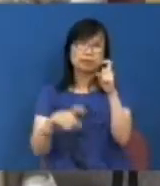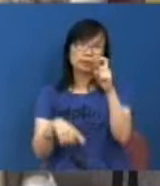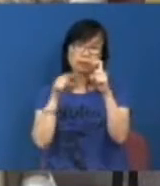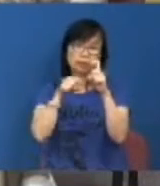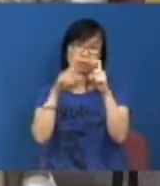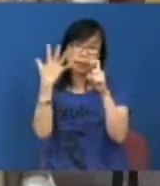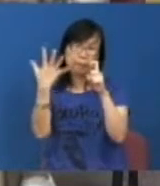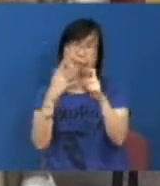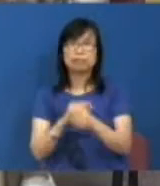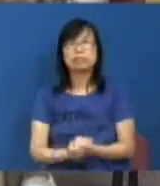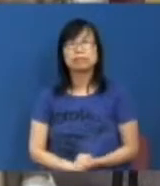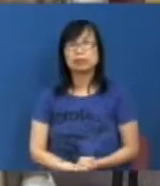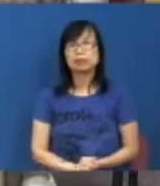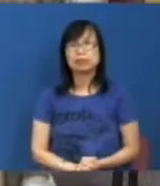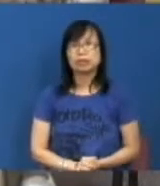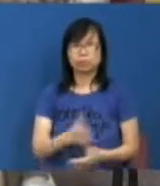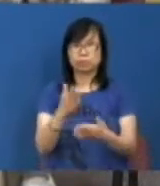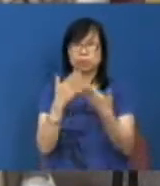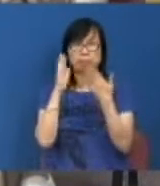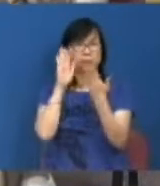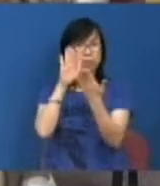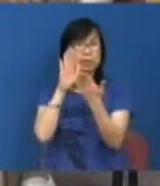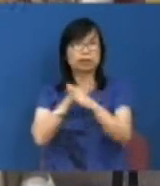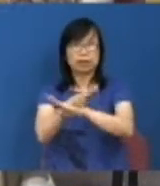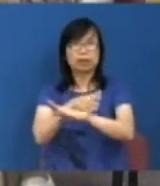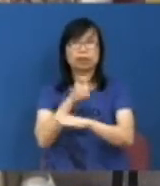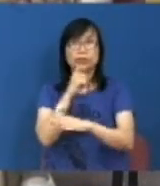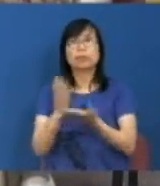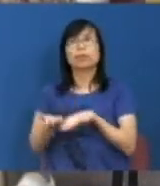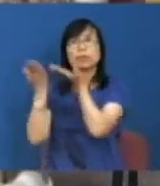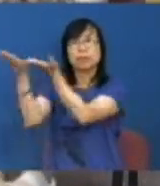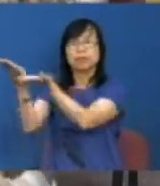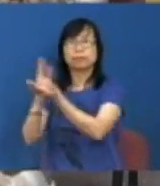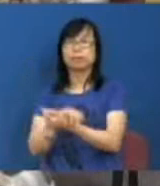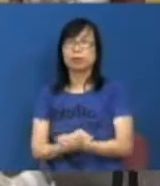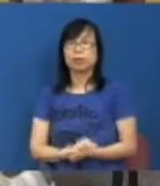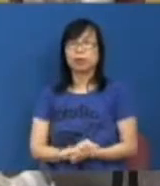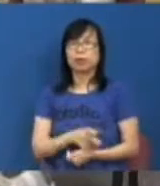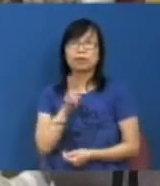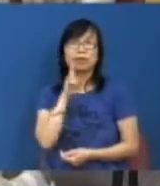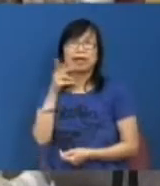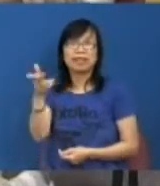啲，即係我覺得對個社會都有貢獻。如果你哋Kenneth 你90後，